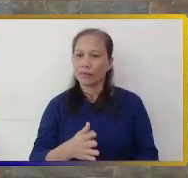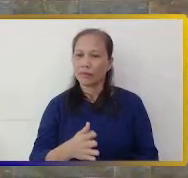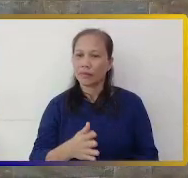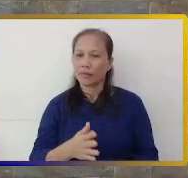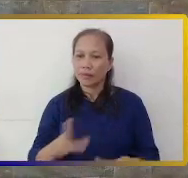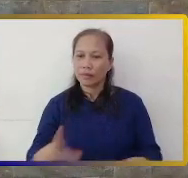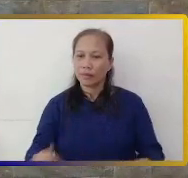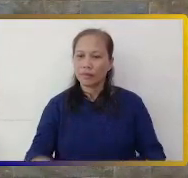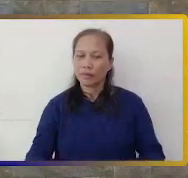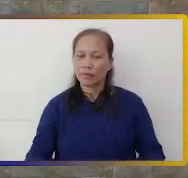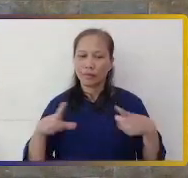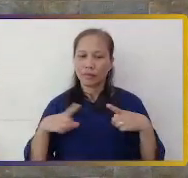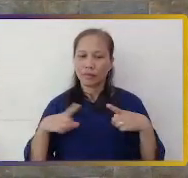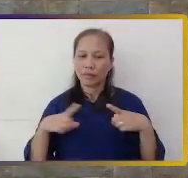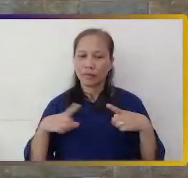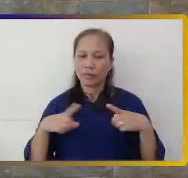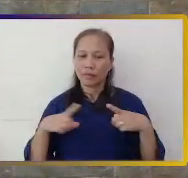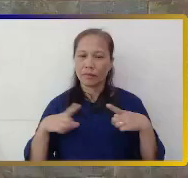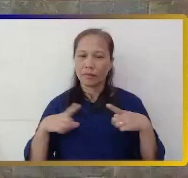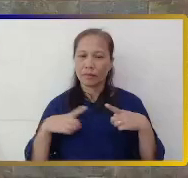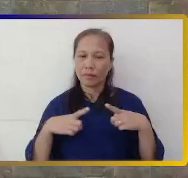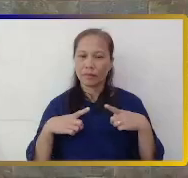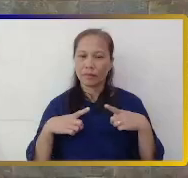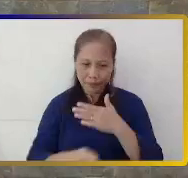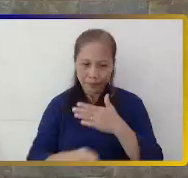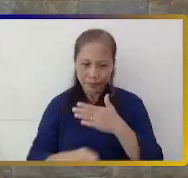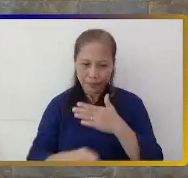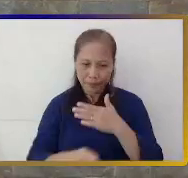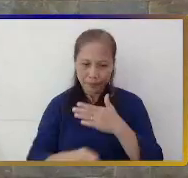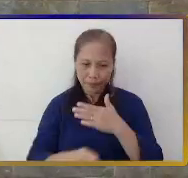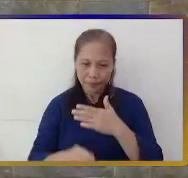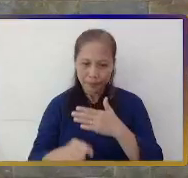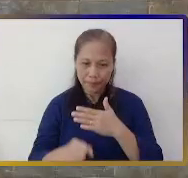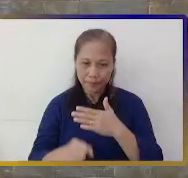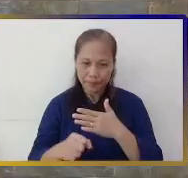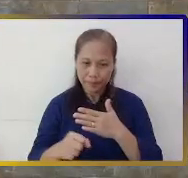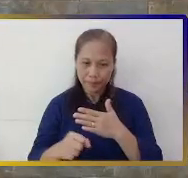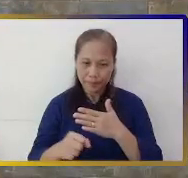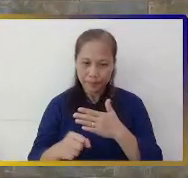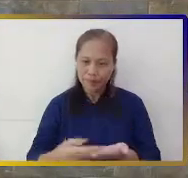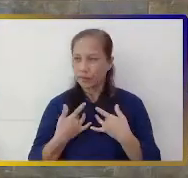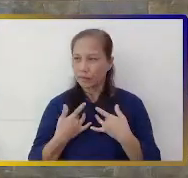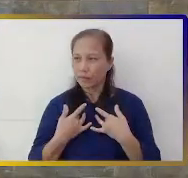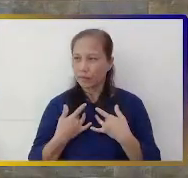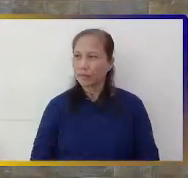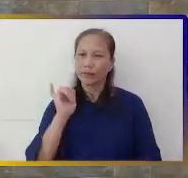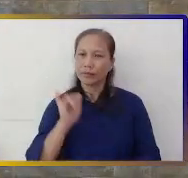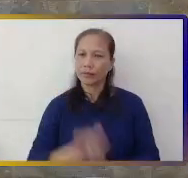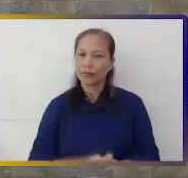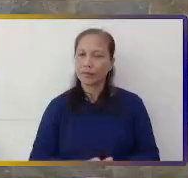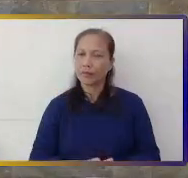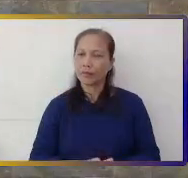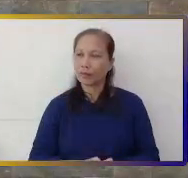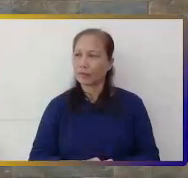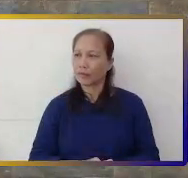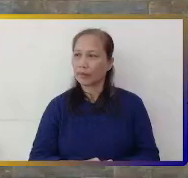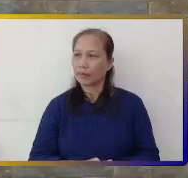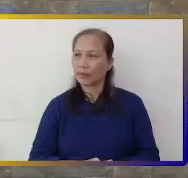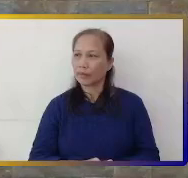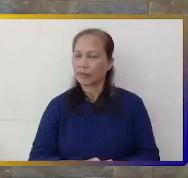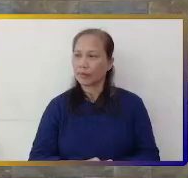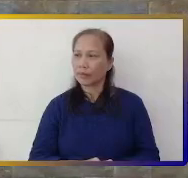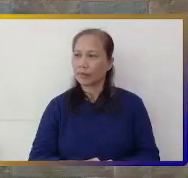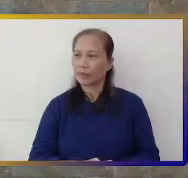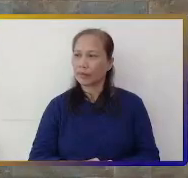ito mga Hen rans and Uh again like I said Itong mga naging convert ni Henry of lausin ang